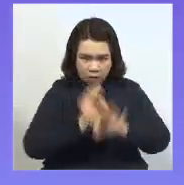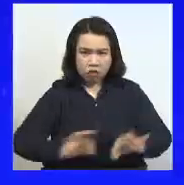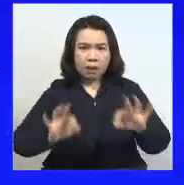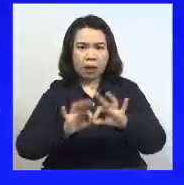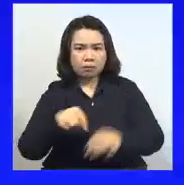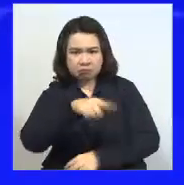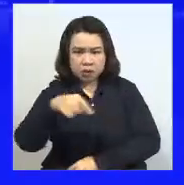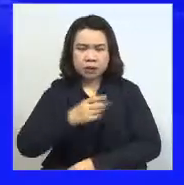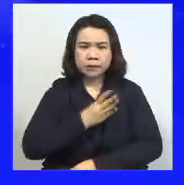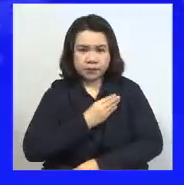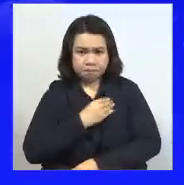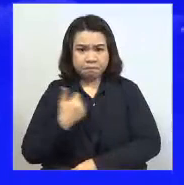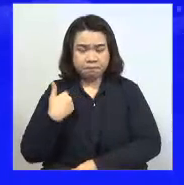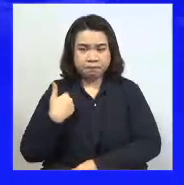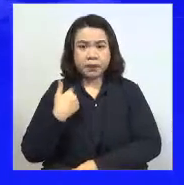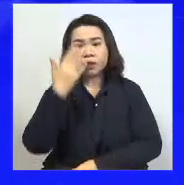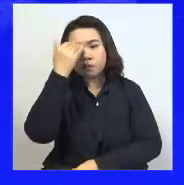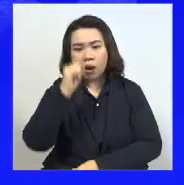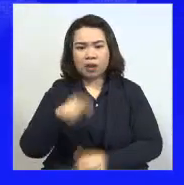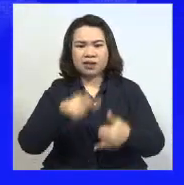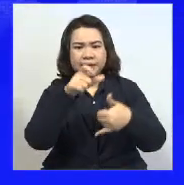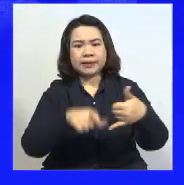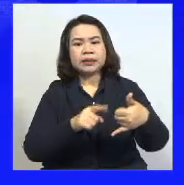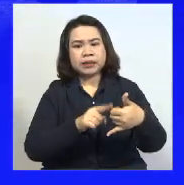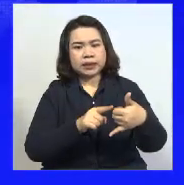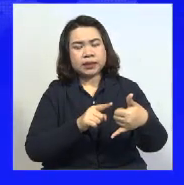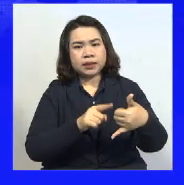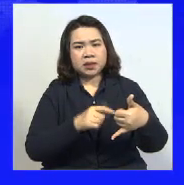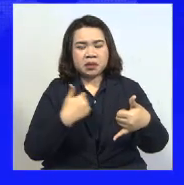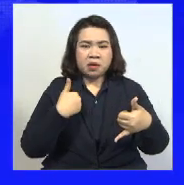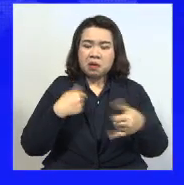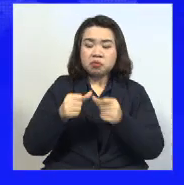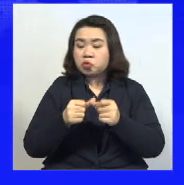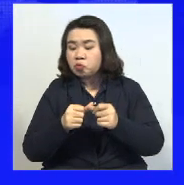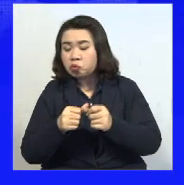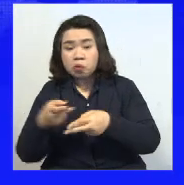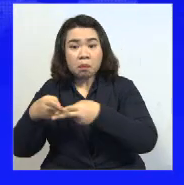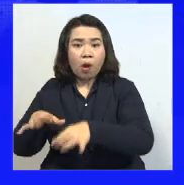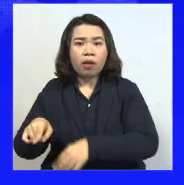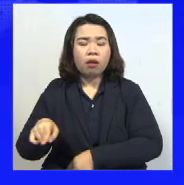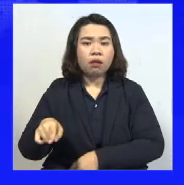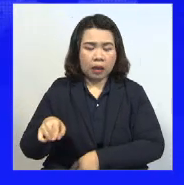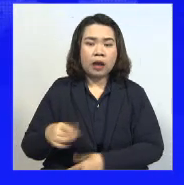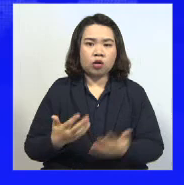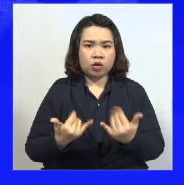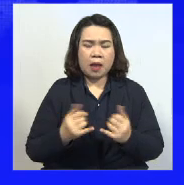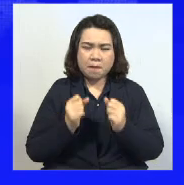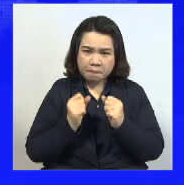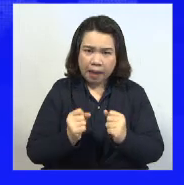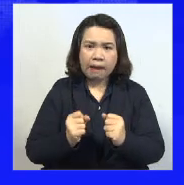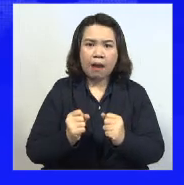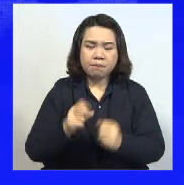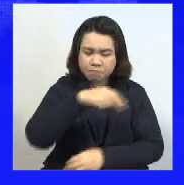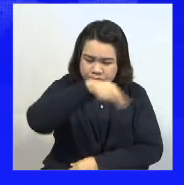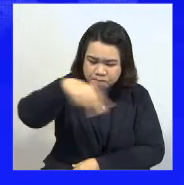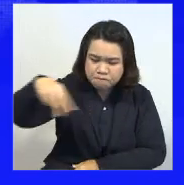มก็ยังค่อนข้างที่จะกังวลใจอยู่เหมือนกันเพราะว่าตัวคนร้ายเองเนี่ยก็ยังลอยนวลอยู่แต่ว่าเจ้าหน้าที่พยายามที่จะกว่าเขาเรียกว่าต